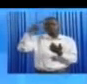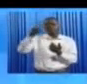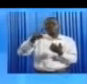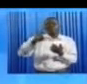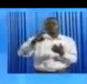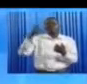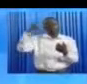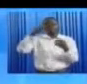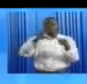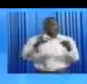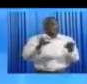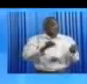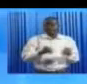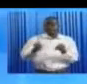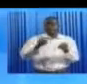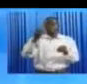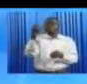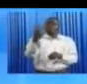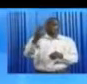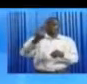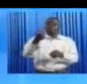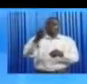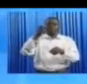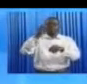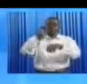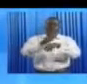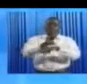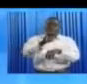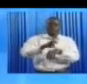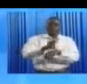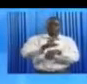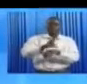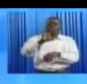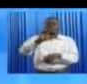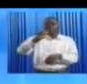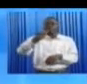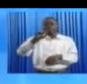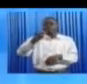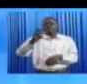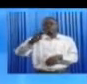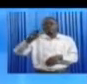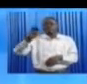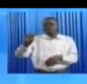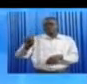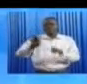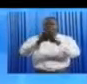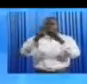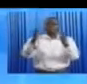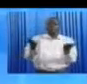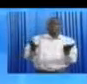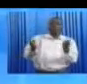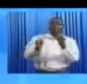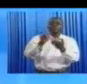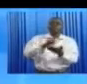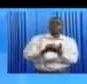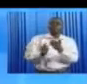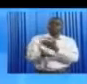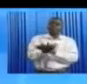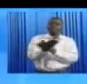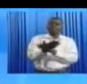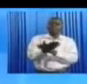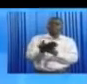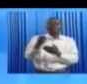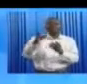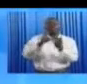principale préoccupation du deuxième conseil d'administration du secteur ministériel CACEM, qui s'est ouvert ce matin. Les responsables du département